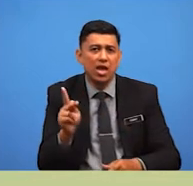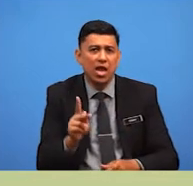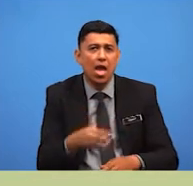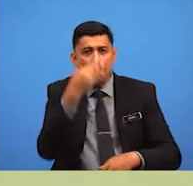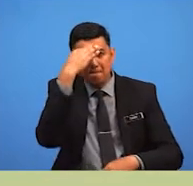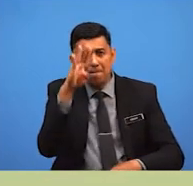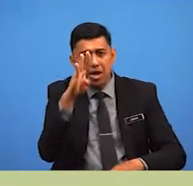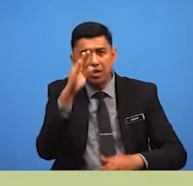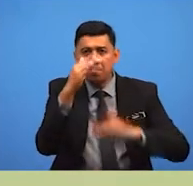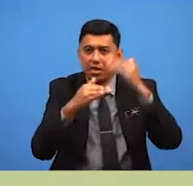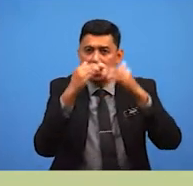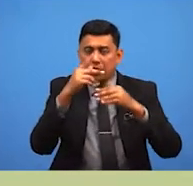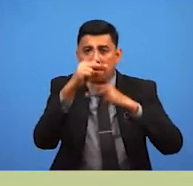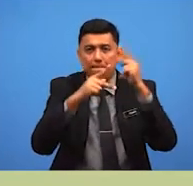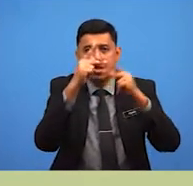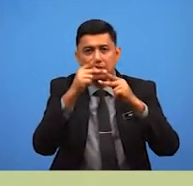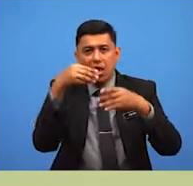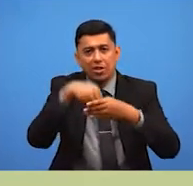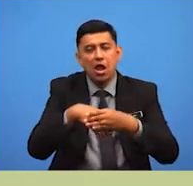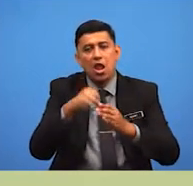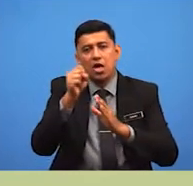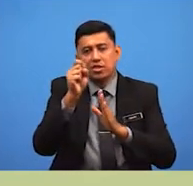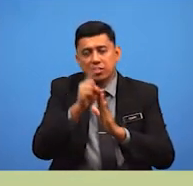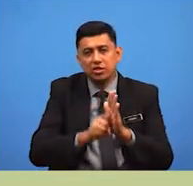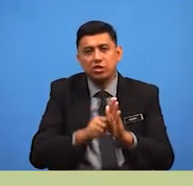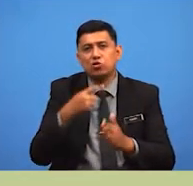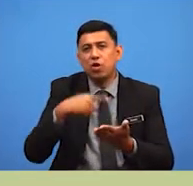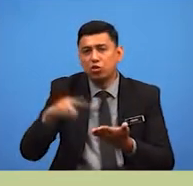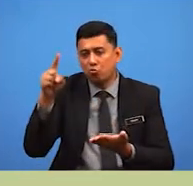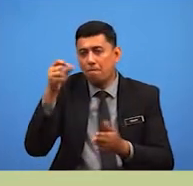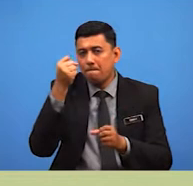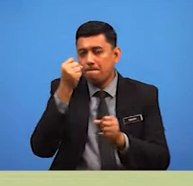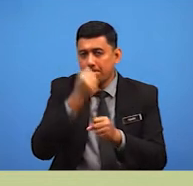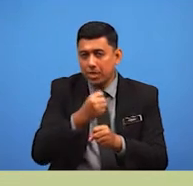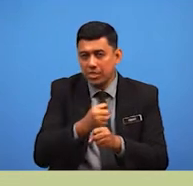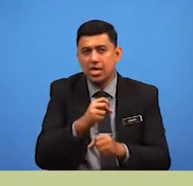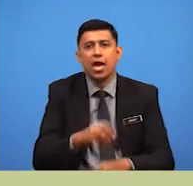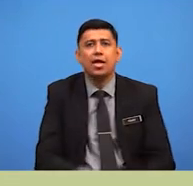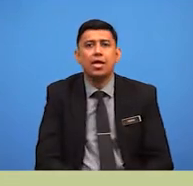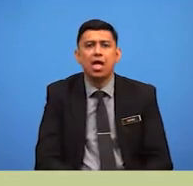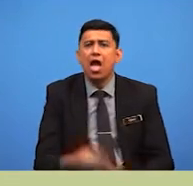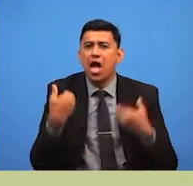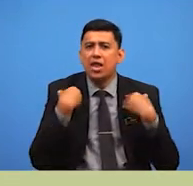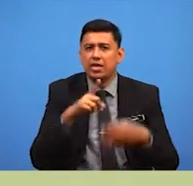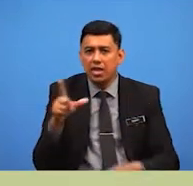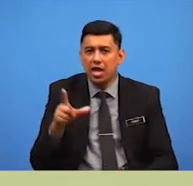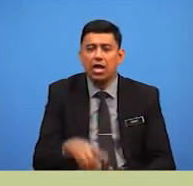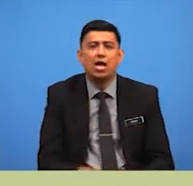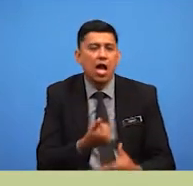dilakukan bagi meningkatkan prestasi dalam sesuatu pekerjaan adalah